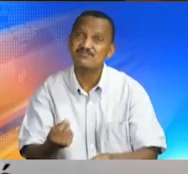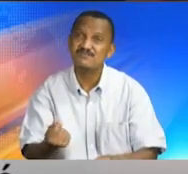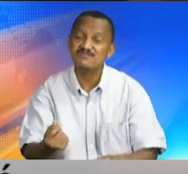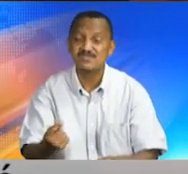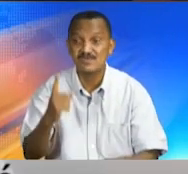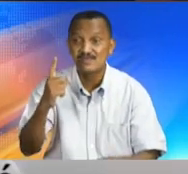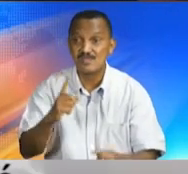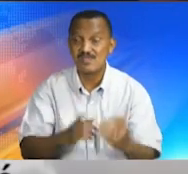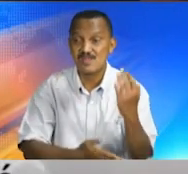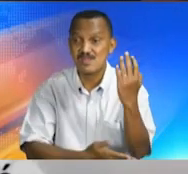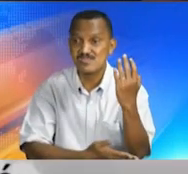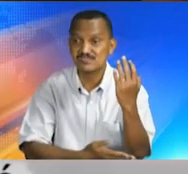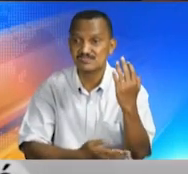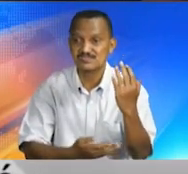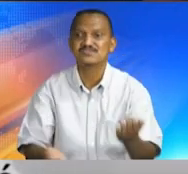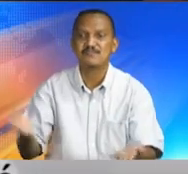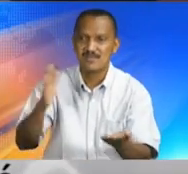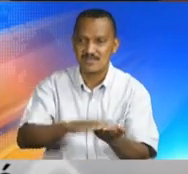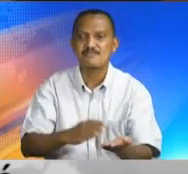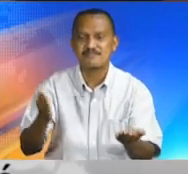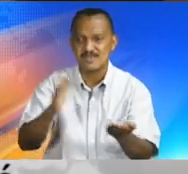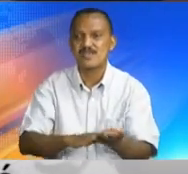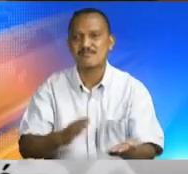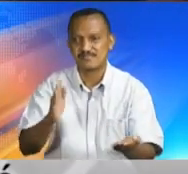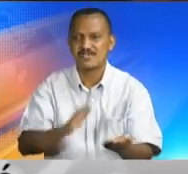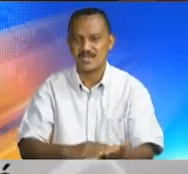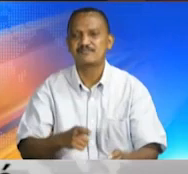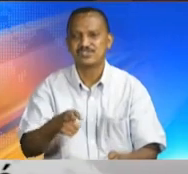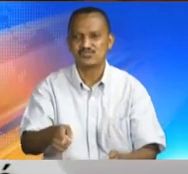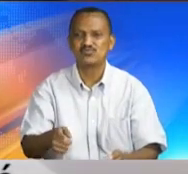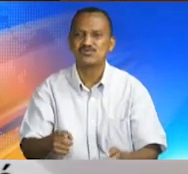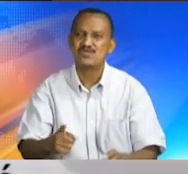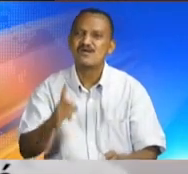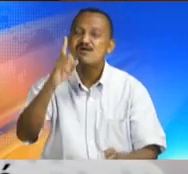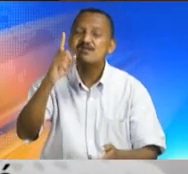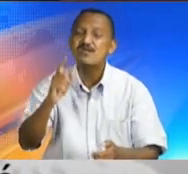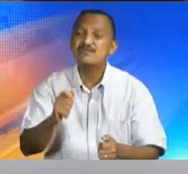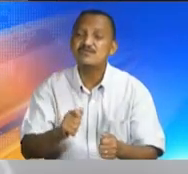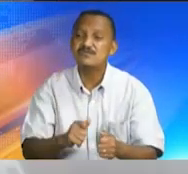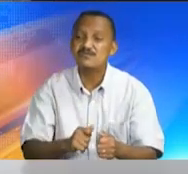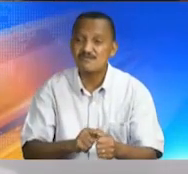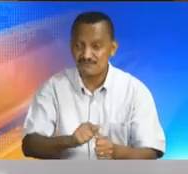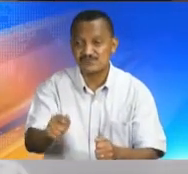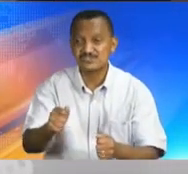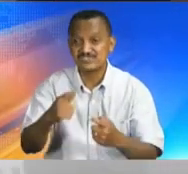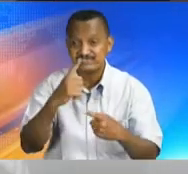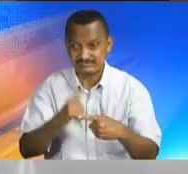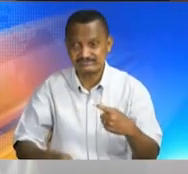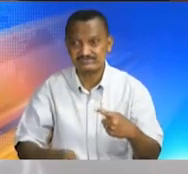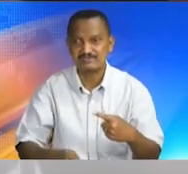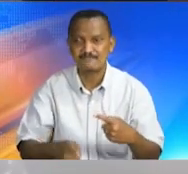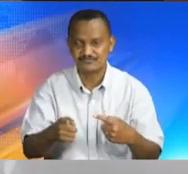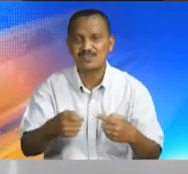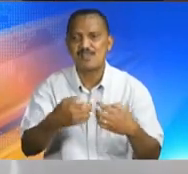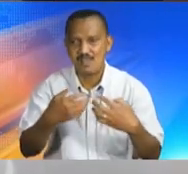izay mahalany azy eo dia manampy indray a manaraka. Raha aminay ao an-trano aloha any amin'ray volana sy tapany any hoany izay voalany satsy atao hohanina be dia be fa rao